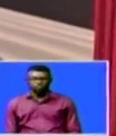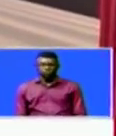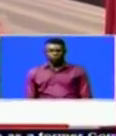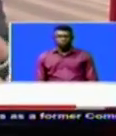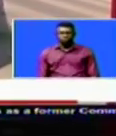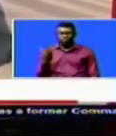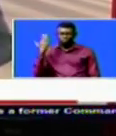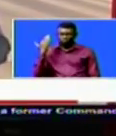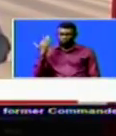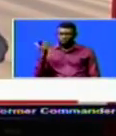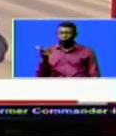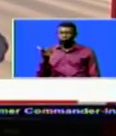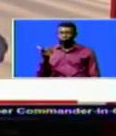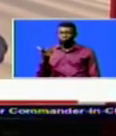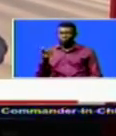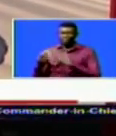kupata mawaidha